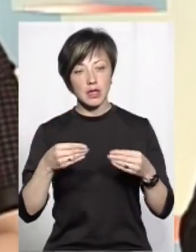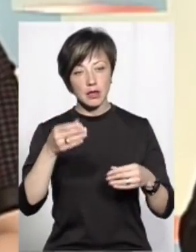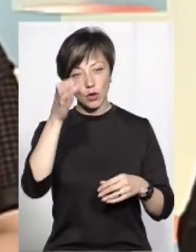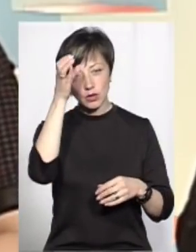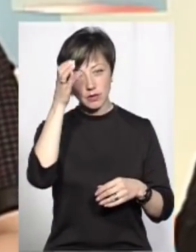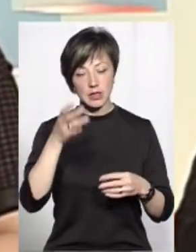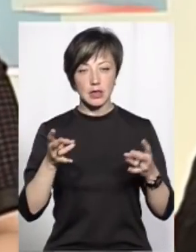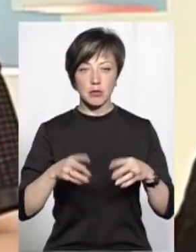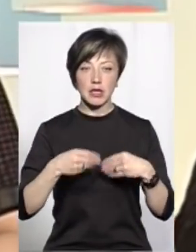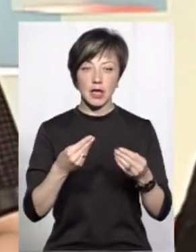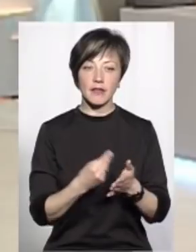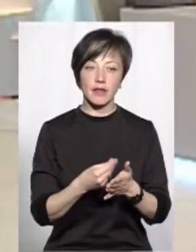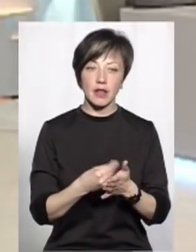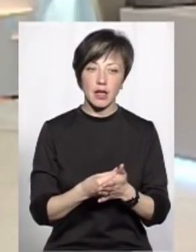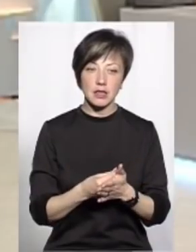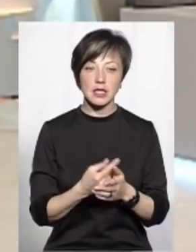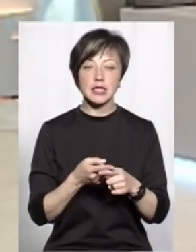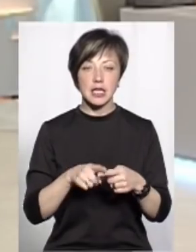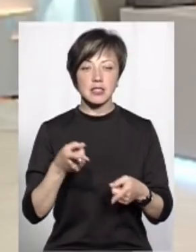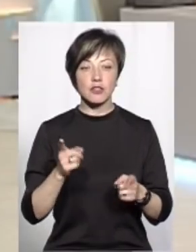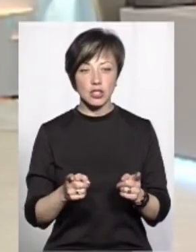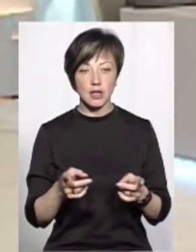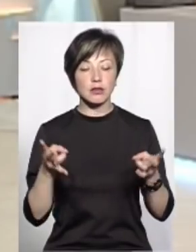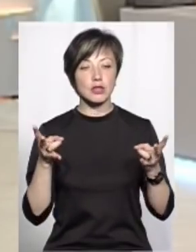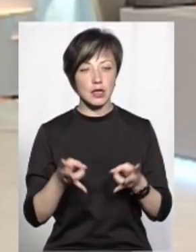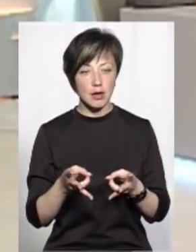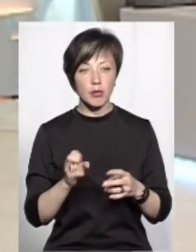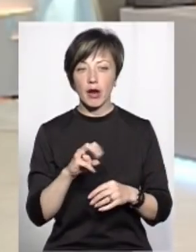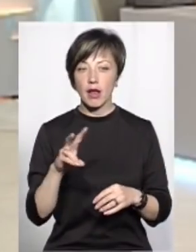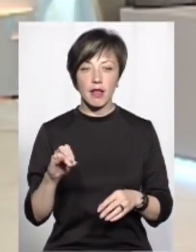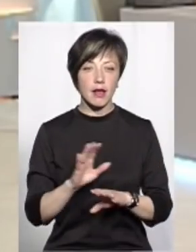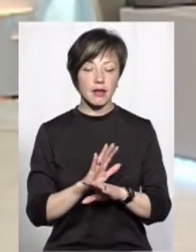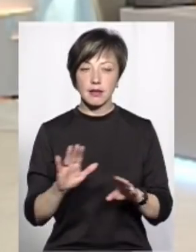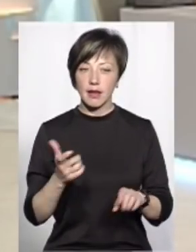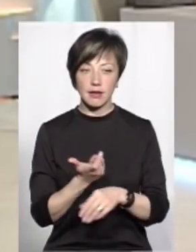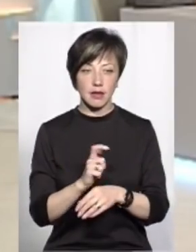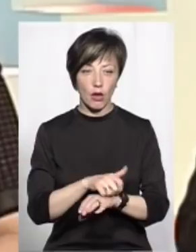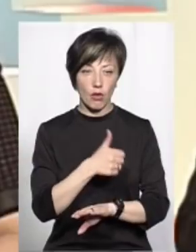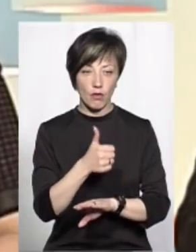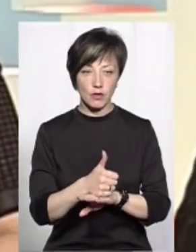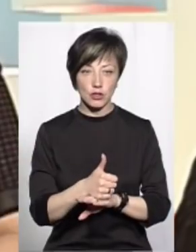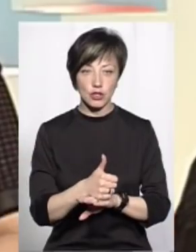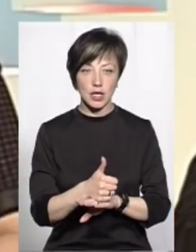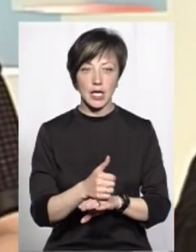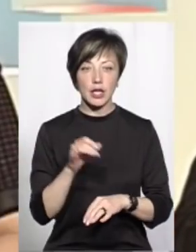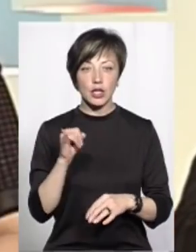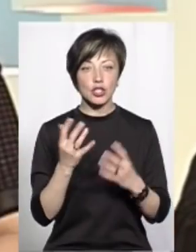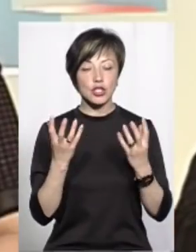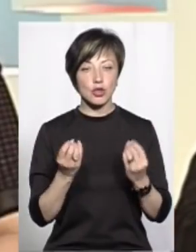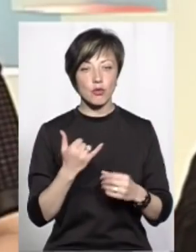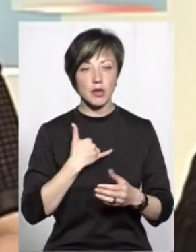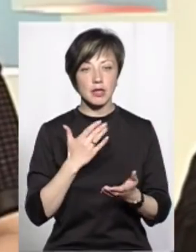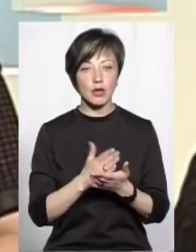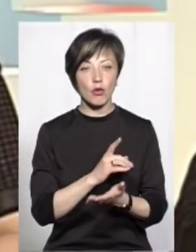освіту, треба дати фінанси. Це, звичайно, теж треба, але це не найголовніше. Тому і ще в мене є